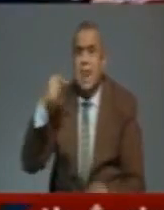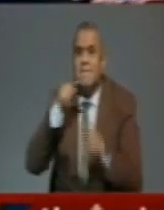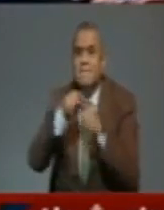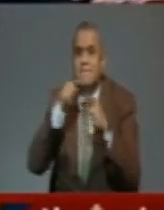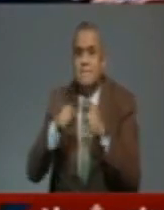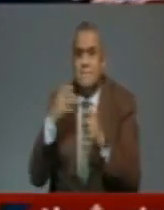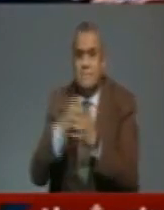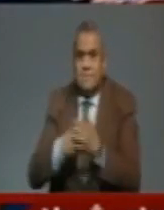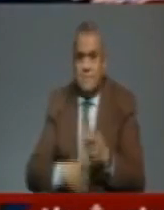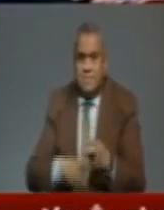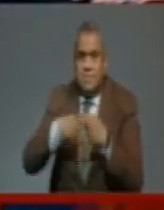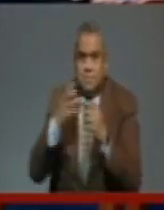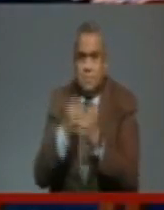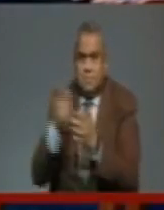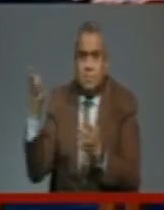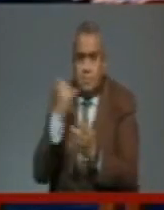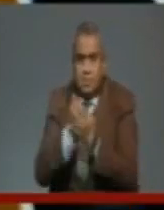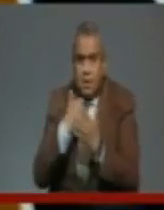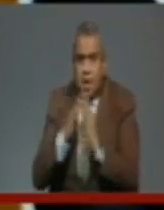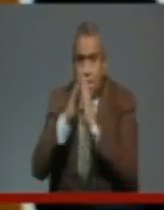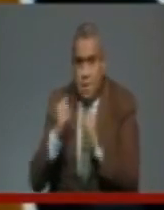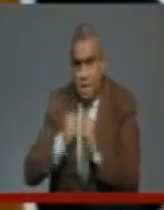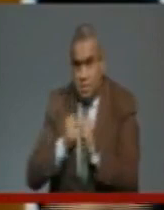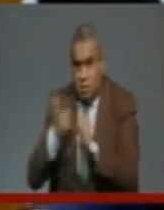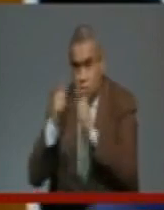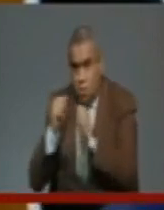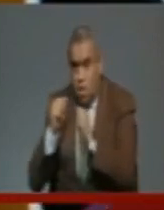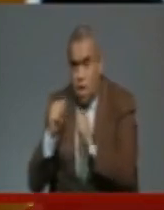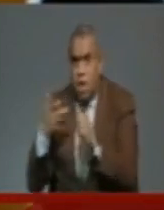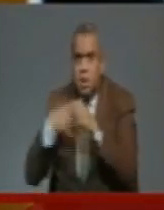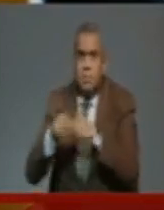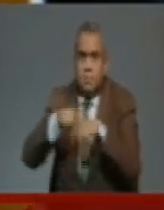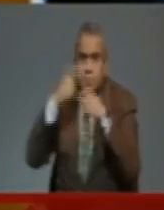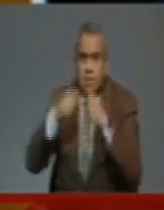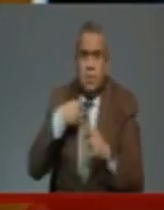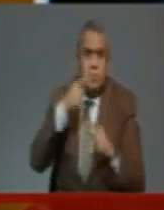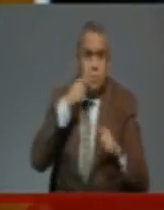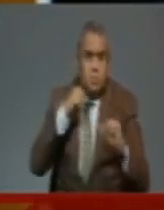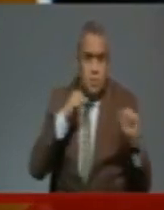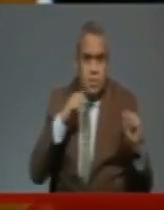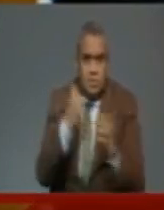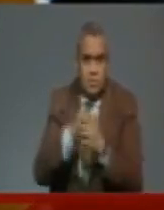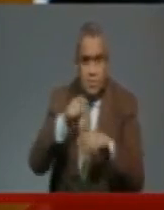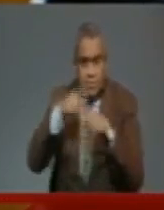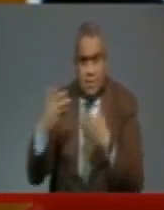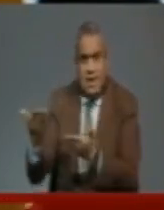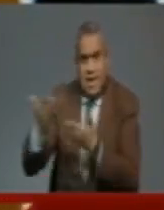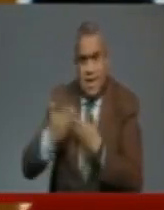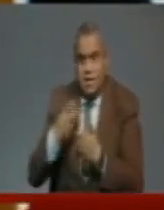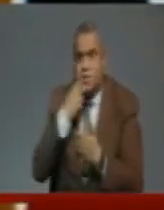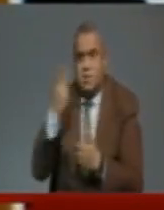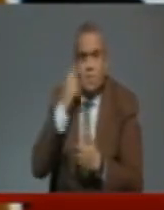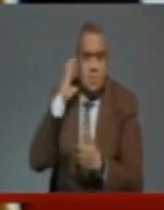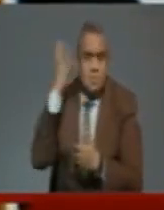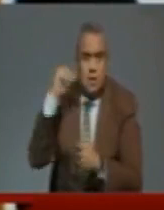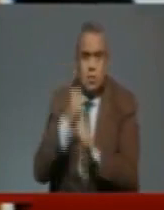المعدات، واحنا جبنا المعدات بتاعتنا كمان بالدولار من داخل ميناء اسكندرية اللي احنا فيها النهارده. فده كمان ده نموذج فنم